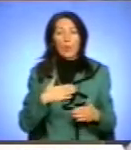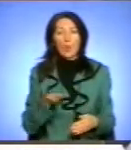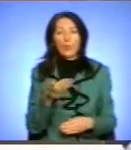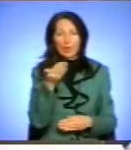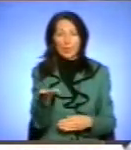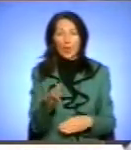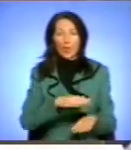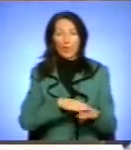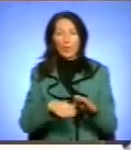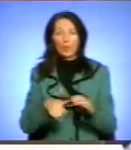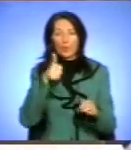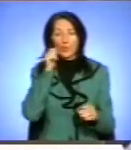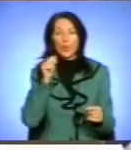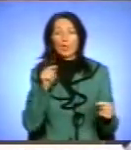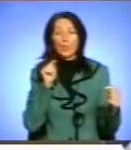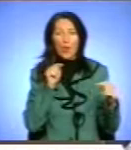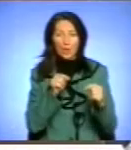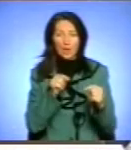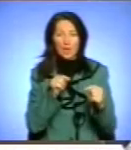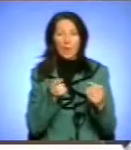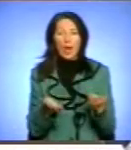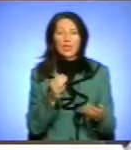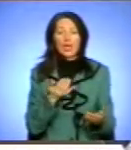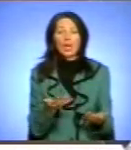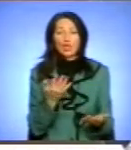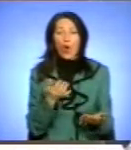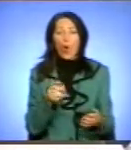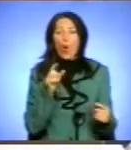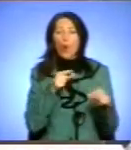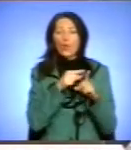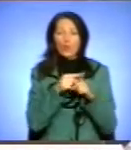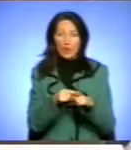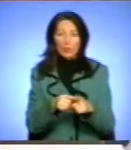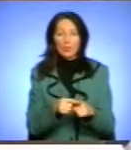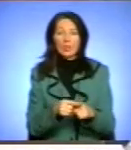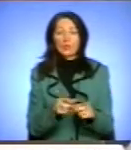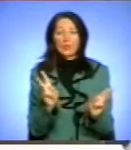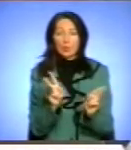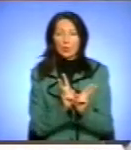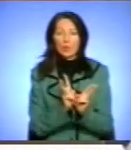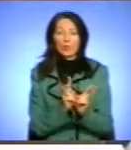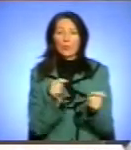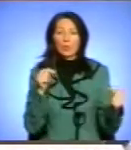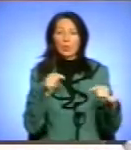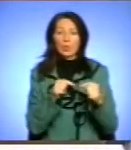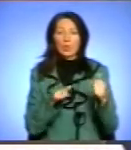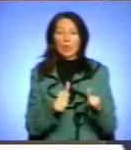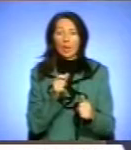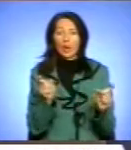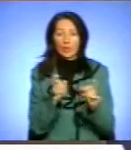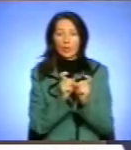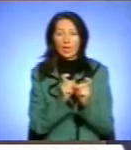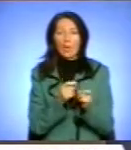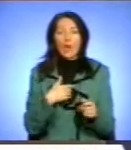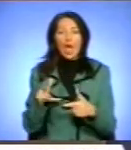вчорашнім опонентам. Але якщо у відповідь зустрінемо деструктивний популізм та демагогію, ми